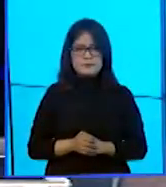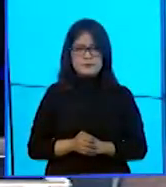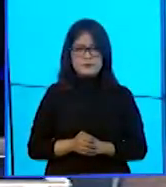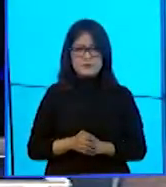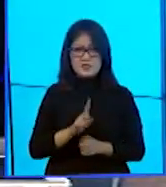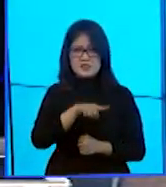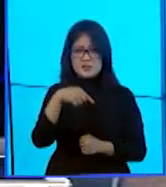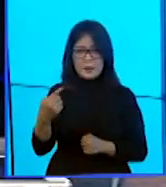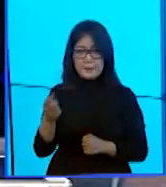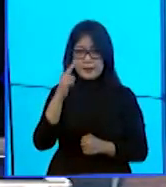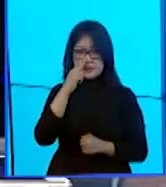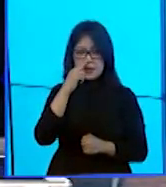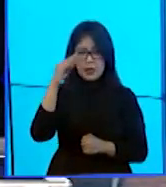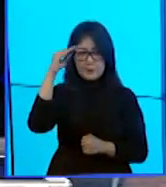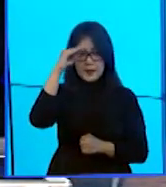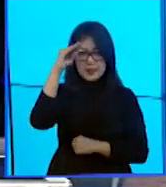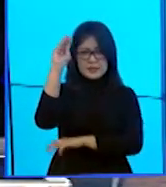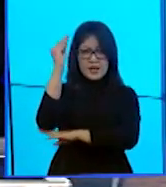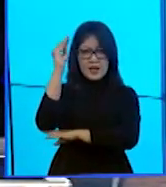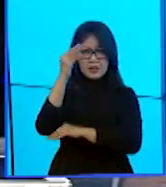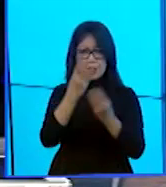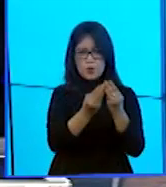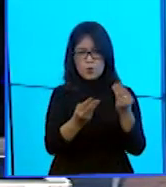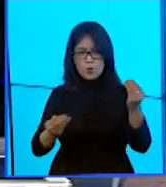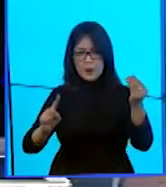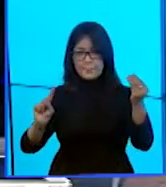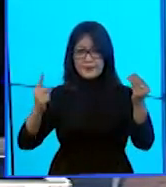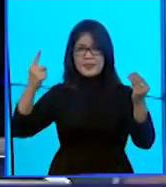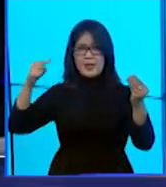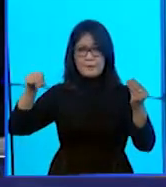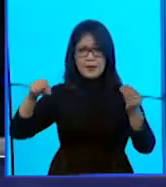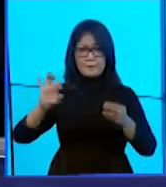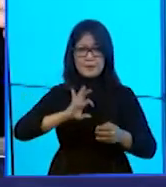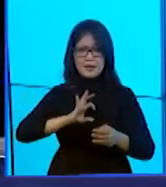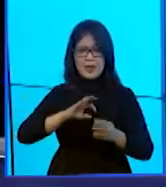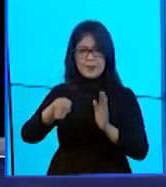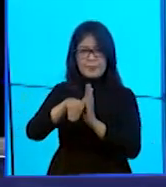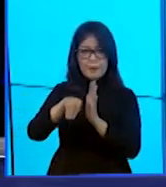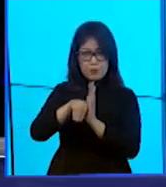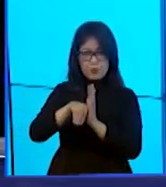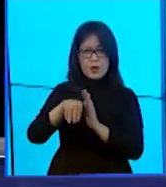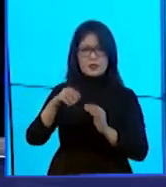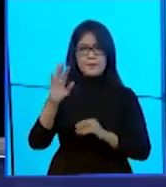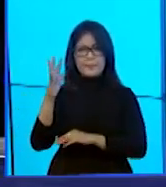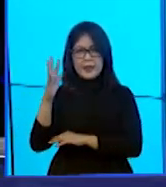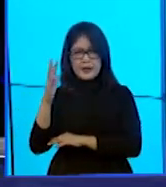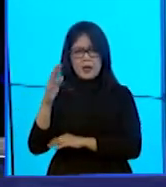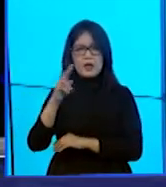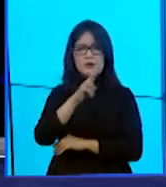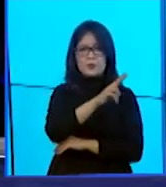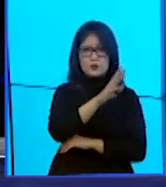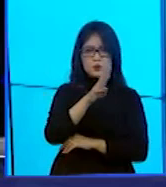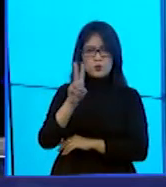Hingga Senin pagi, DKI Jakarta berada di urutan pertama perolehan sementara medali PON ke-20 Papua dengan 35 emas, 22 perak,